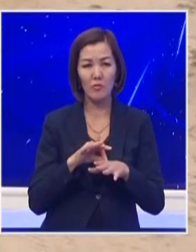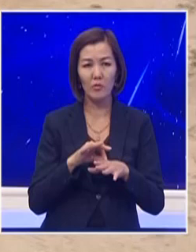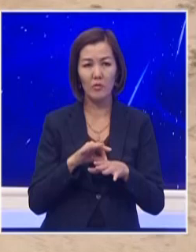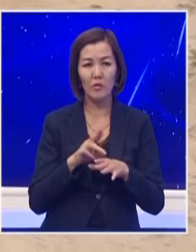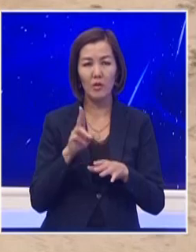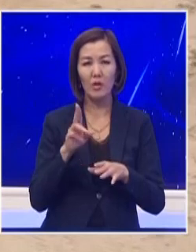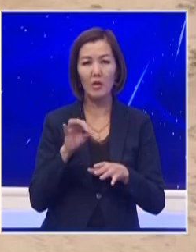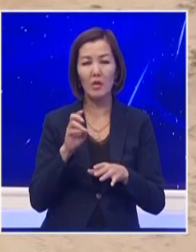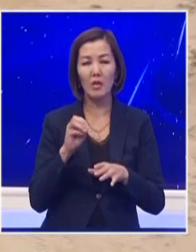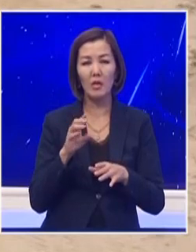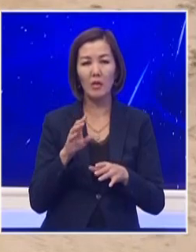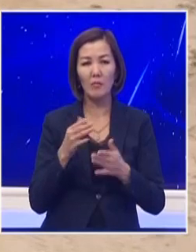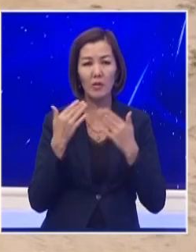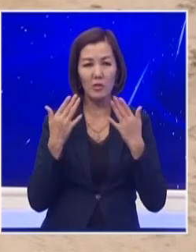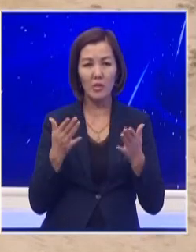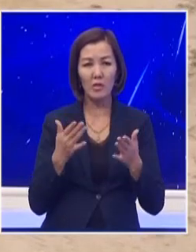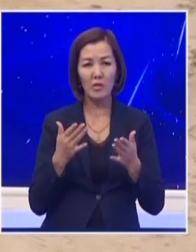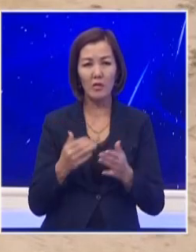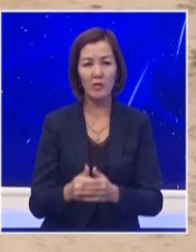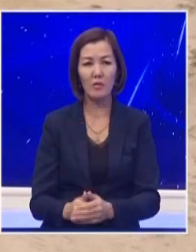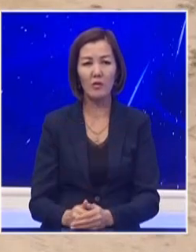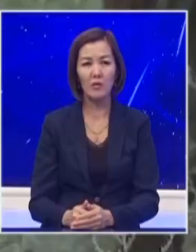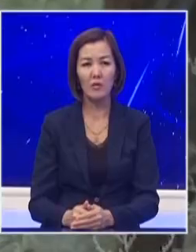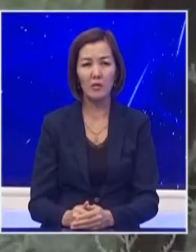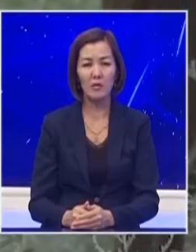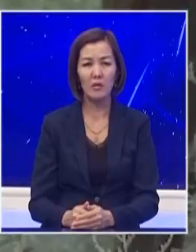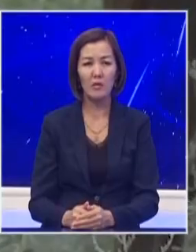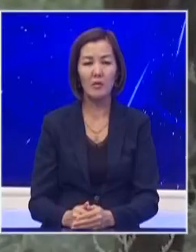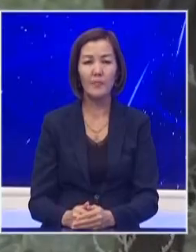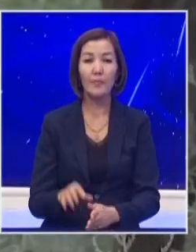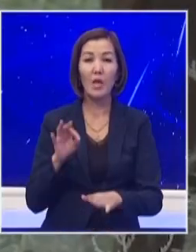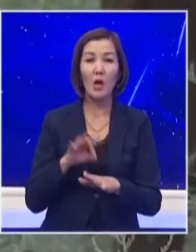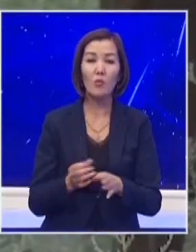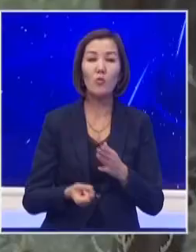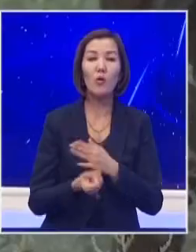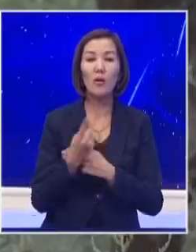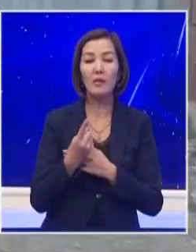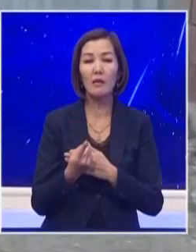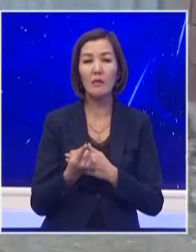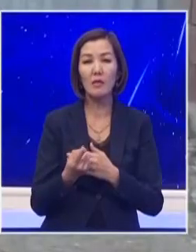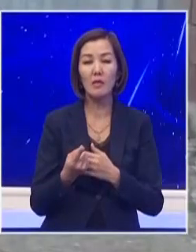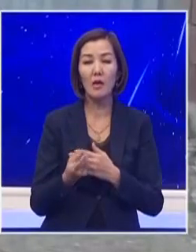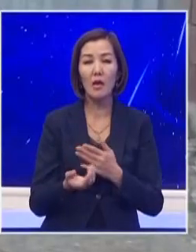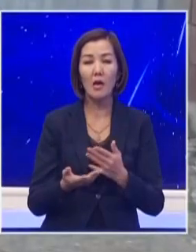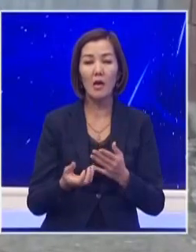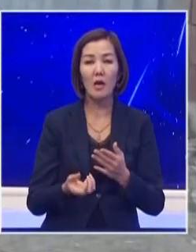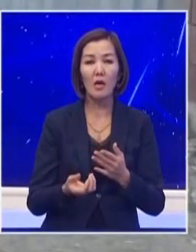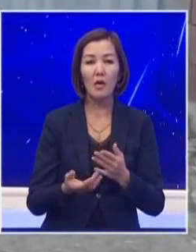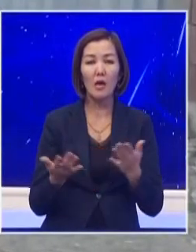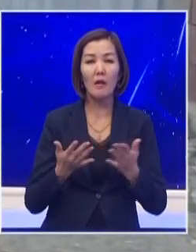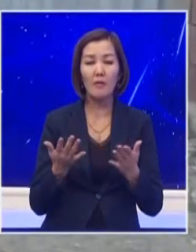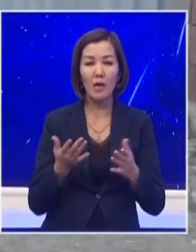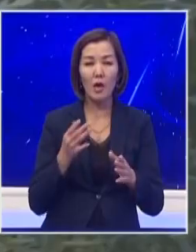сиырым ұшқандай не жоқ, бір екі жерден кен алдым, болды басқа. Індет қайдан қалай пайда болды деген сұраққа әркімнің өз болжамы